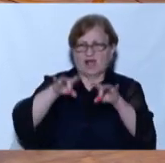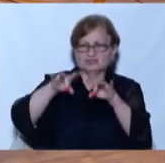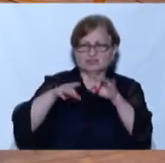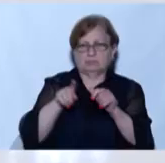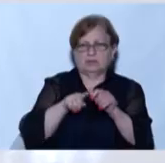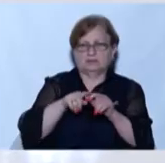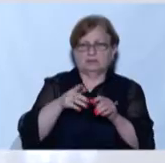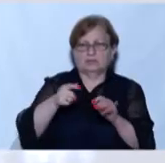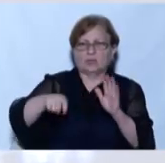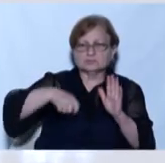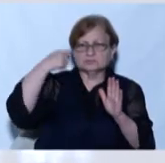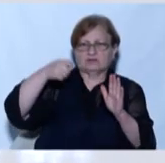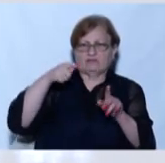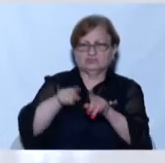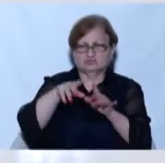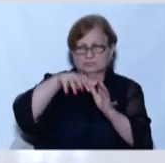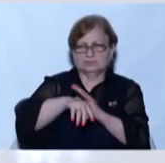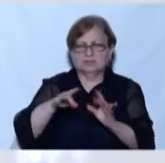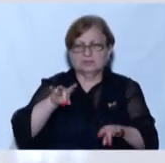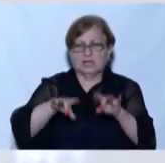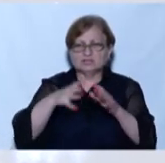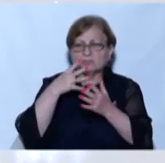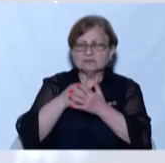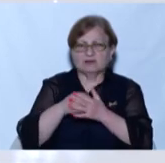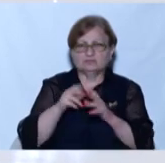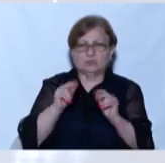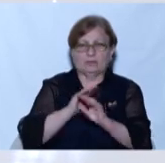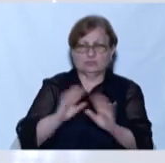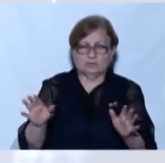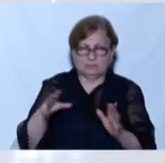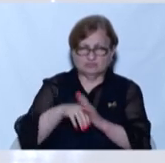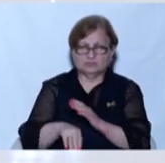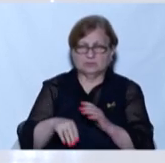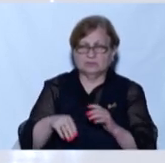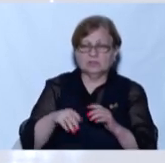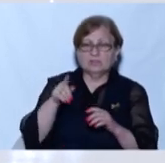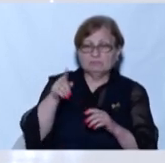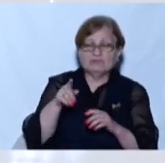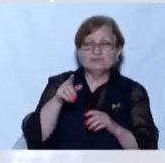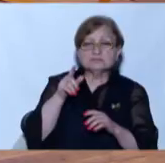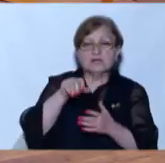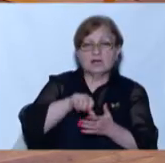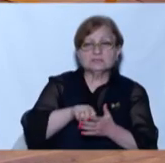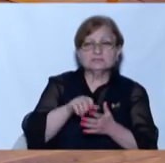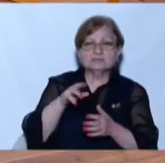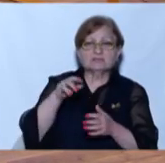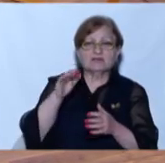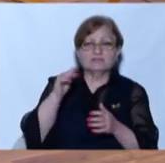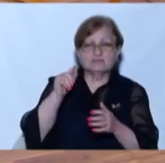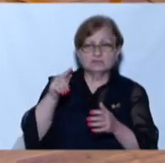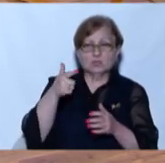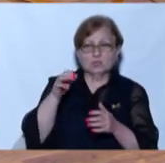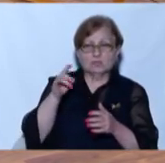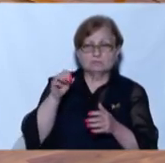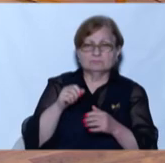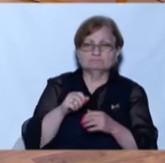გულისტკივით უყურებს ისეთი შეიძლება ითქვას ადამიანი რომელიც არის დავით გურამიშვილი. და აი ეს ამბოსტერს აი